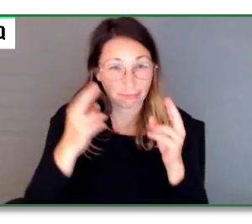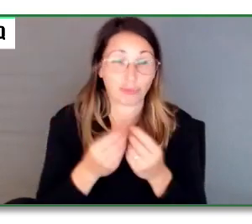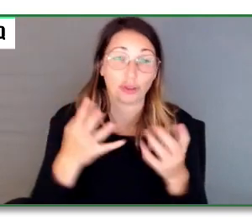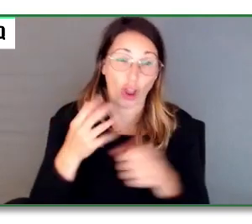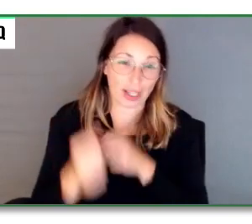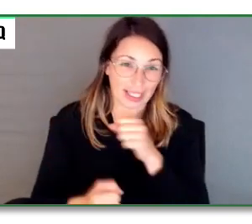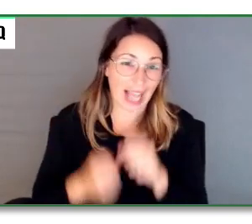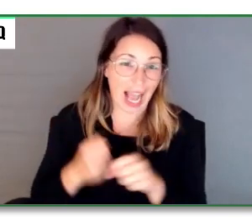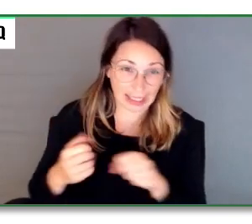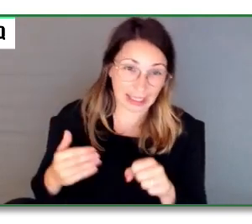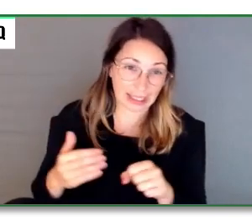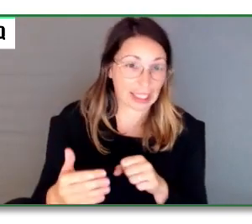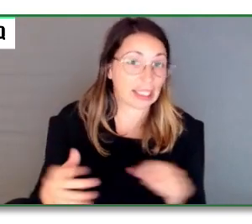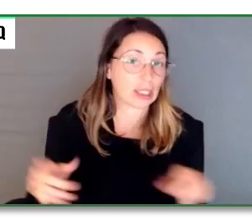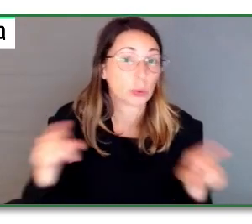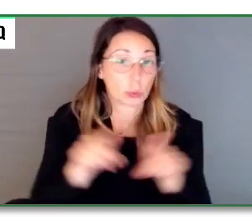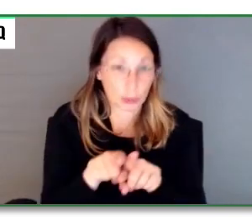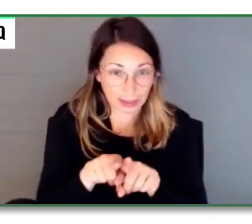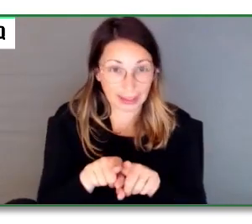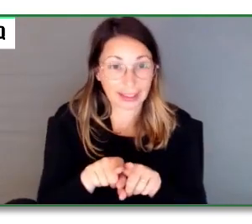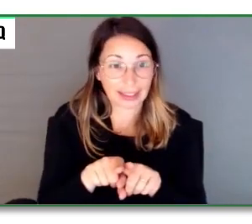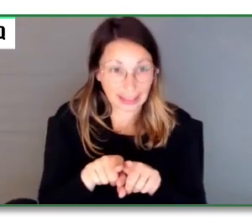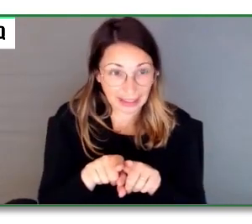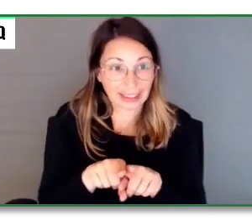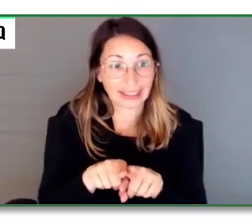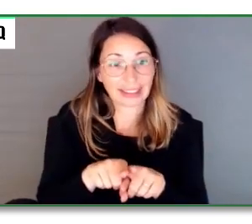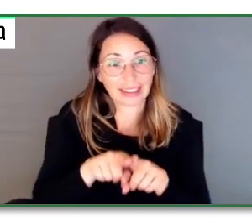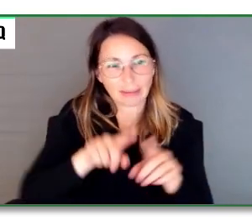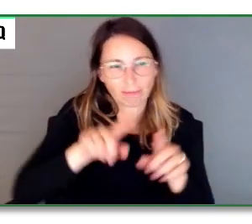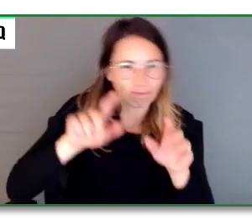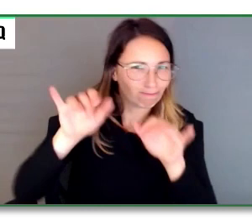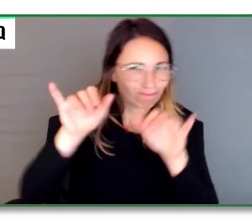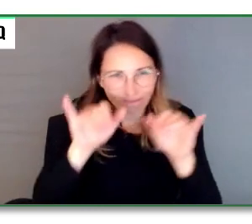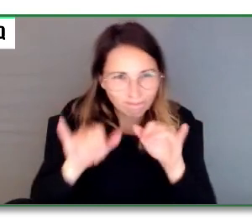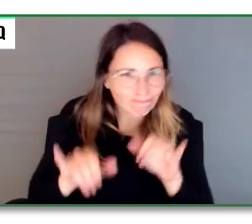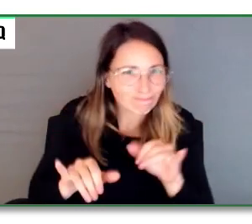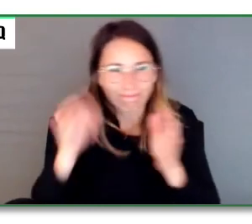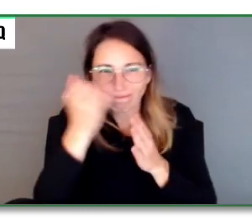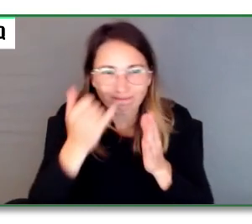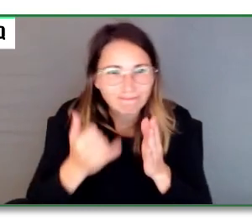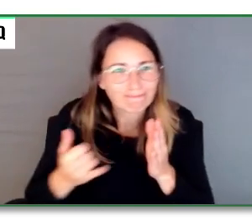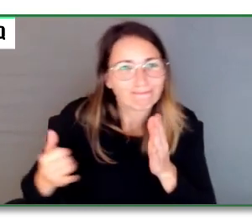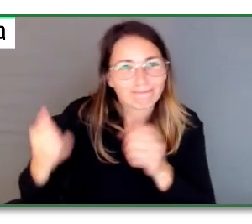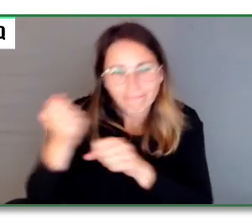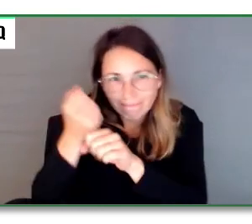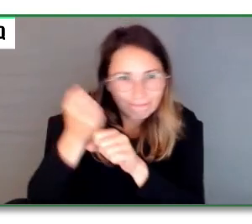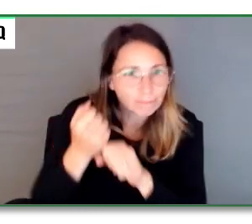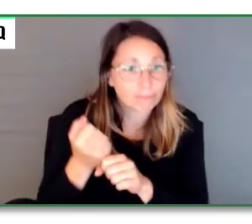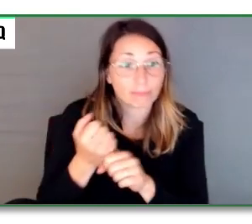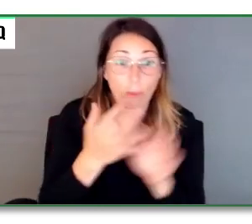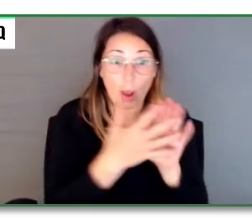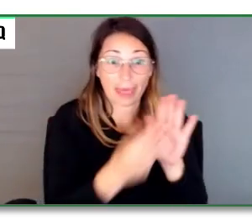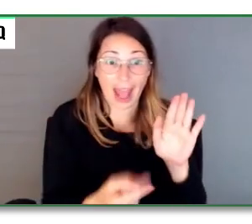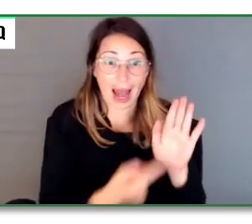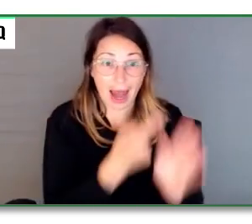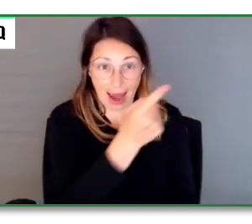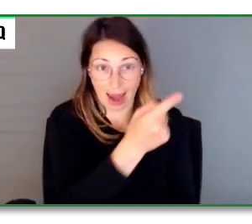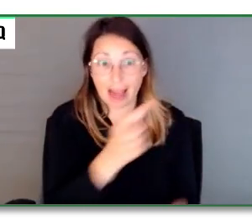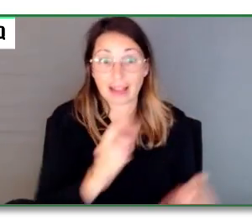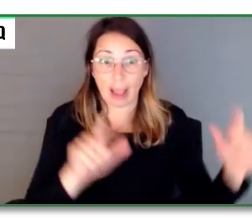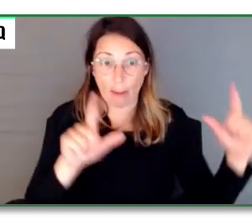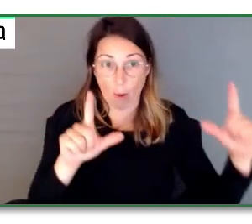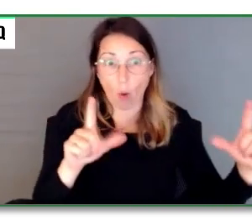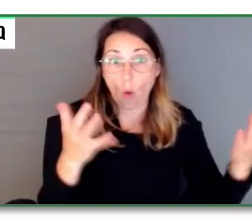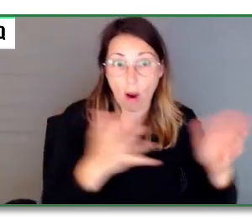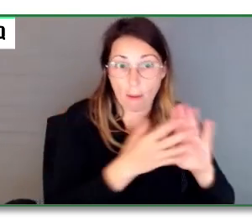remodelé l'appareil Ce modèle ici, sur la diapo, c'est le modèle